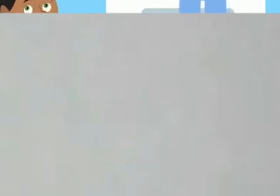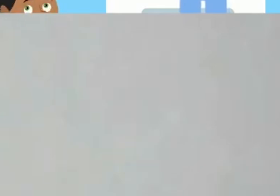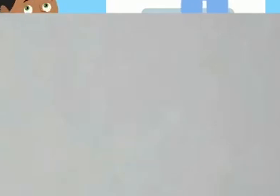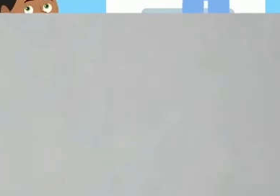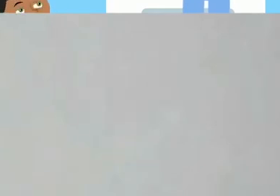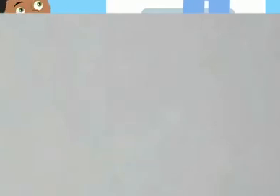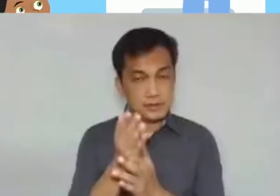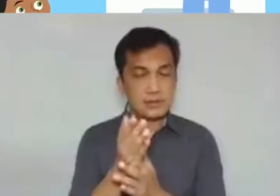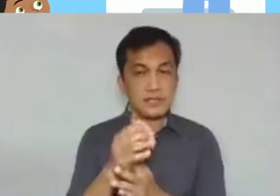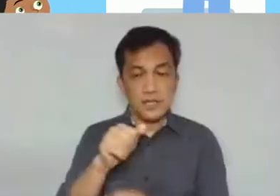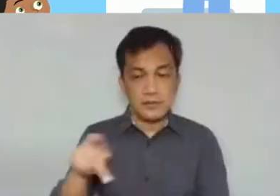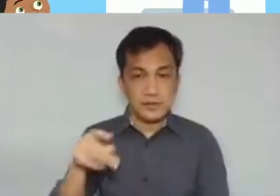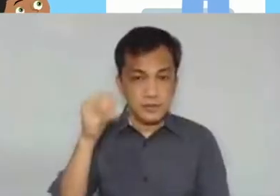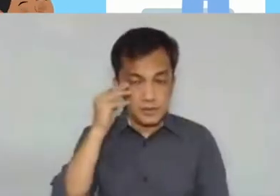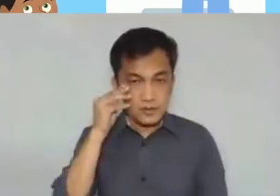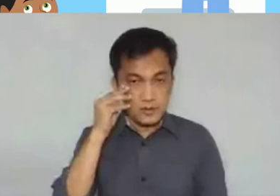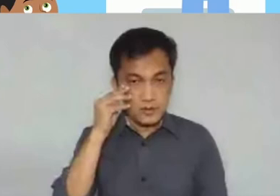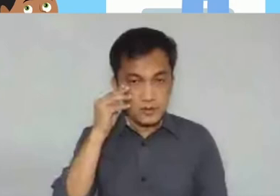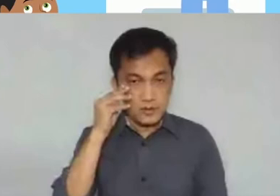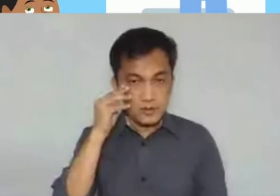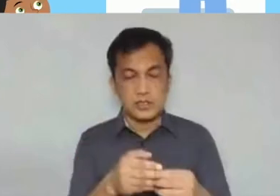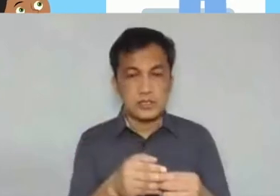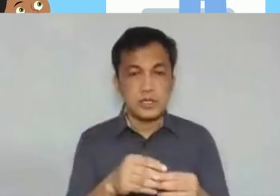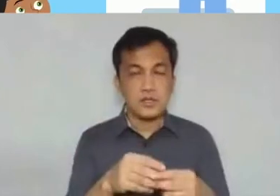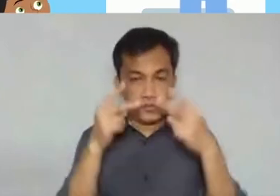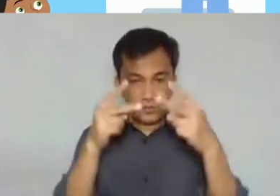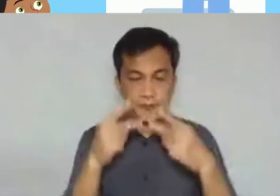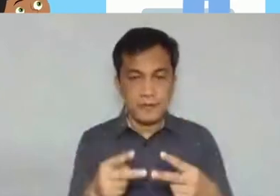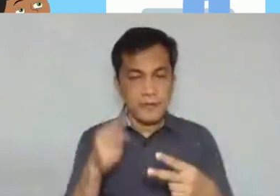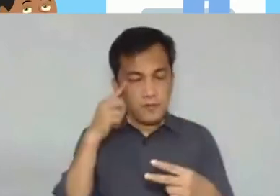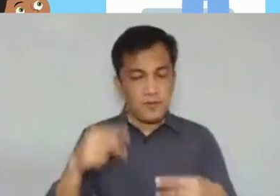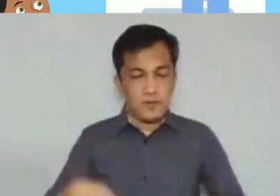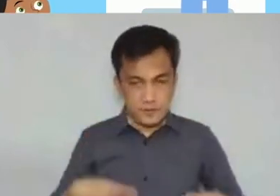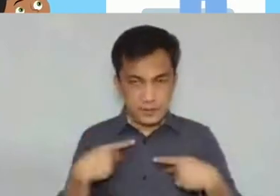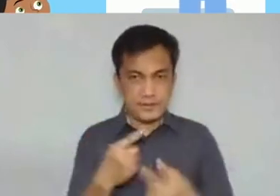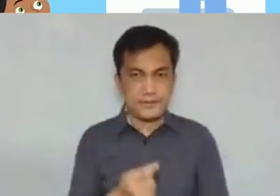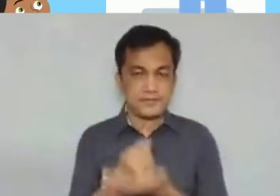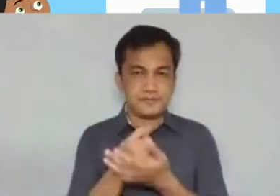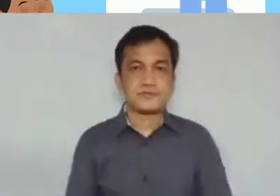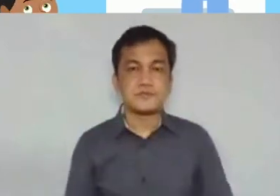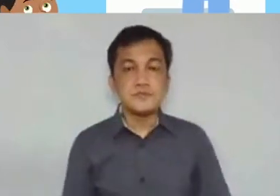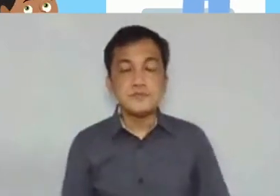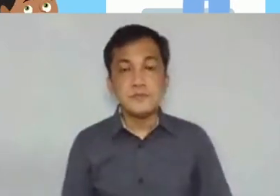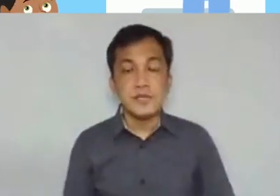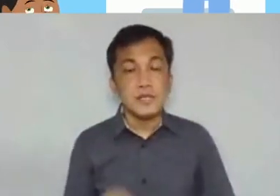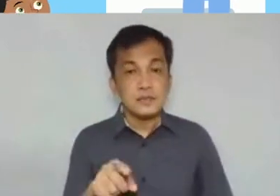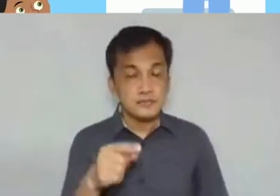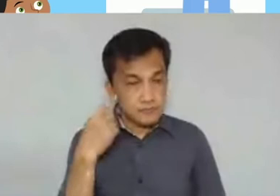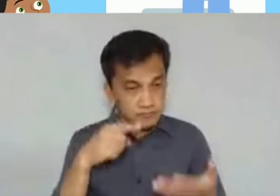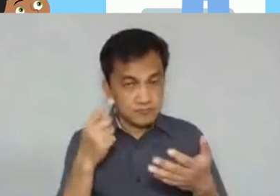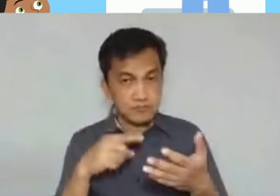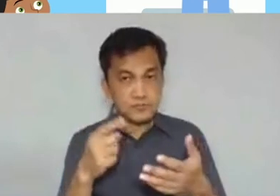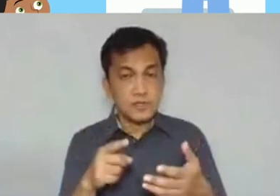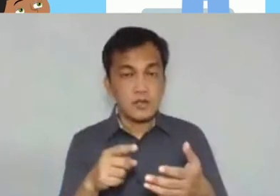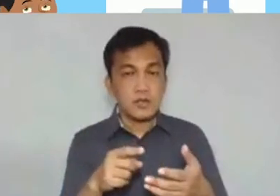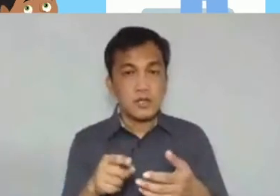nagtutungo sa isang web-based na sanggunian para sa Physical Therapy. Ang sanggunian na ito ay naglalaman ng